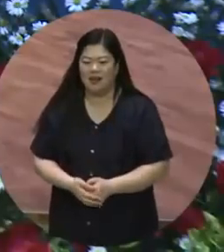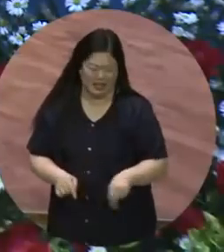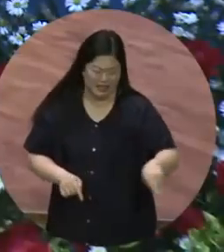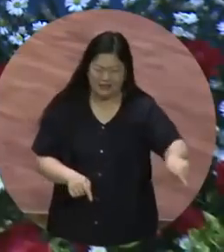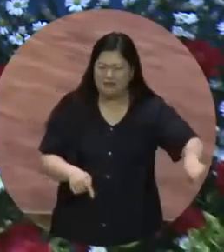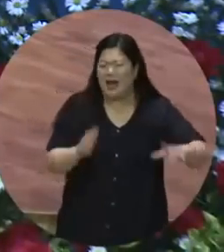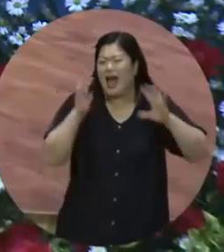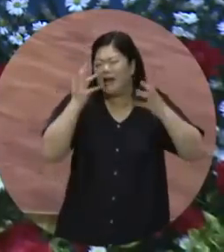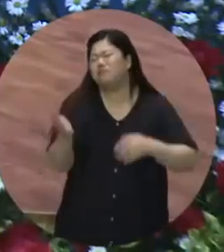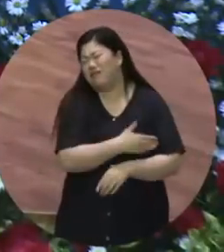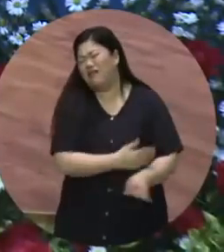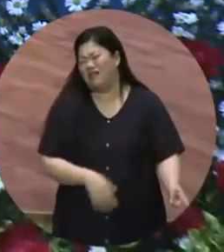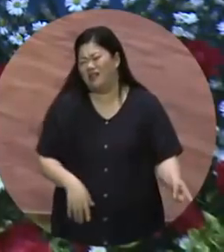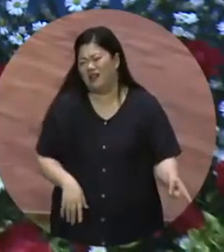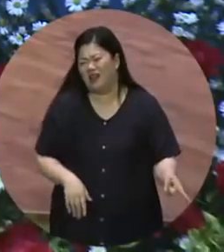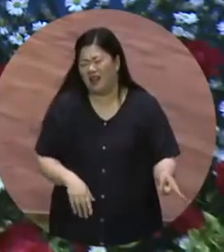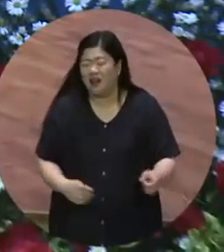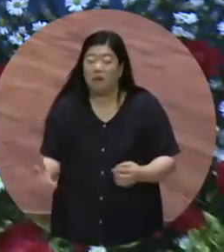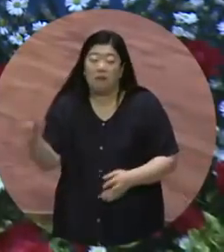언약 잡고 자라니